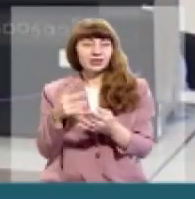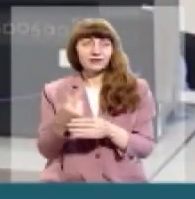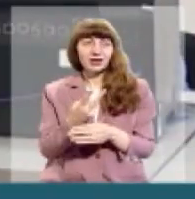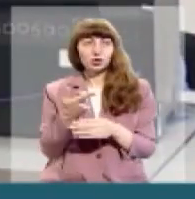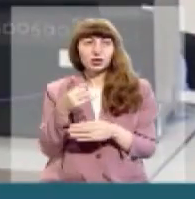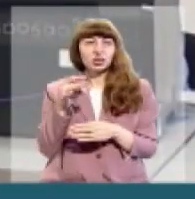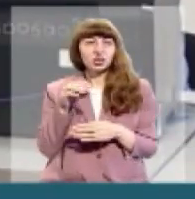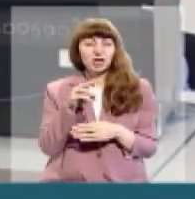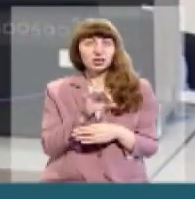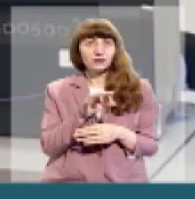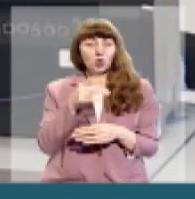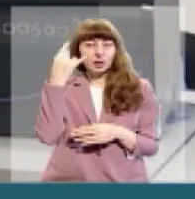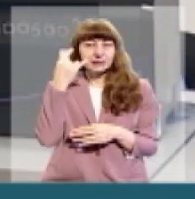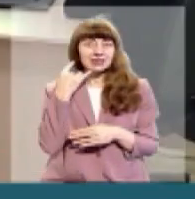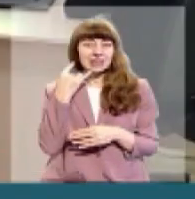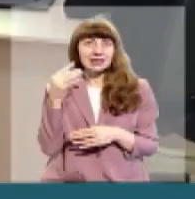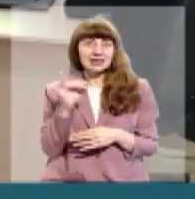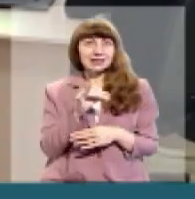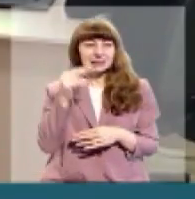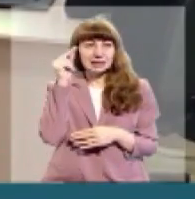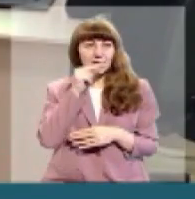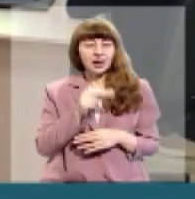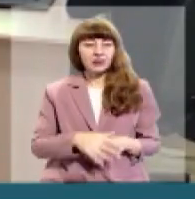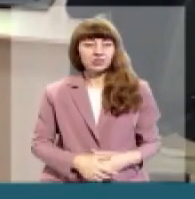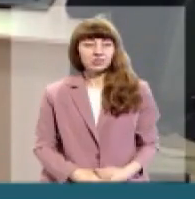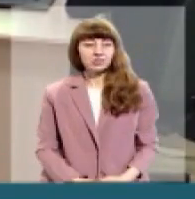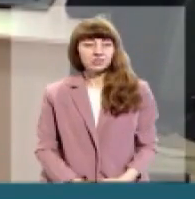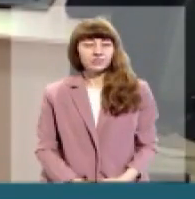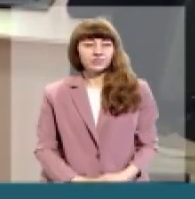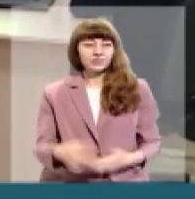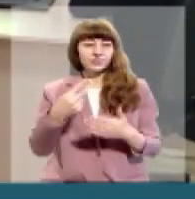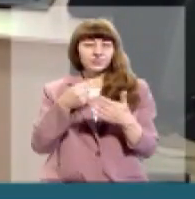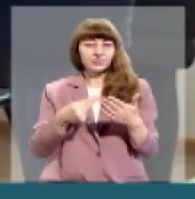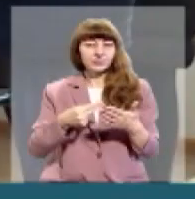арасындағы құқықтық тәртіпті, қауіпсіздікті одан әрі дамытуға, сақтауға